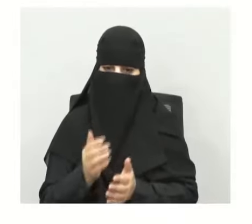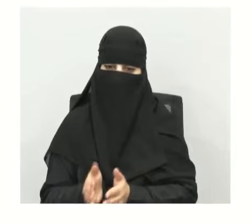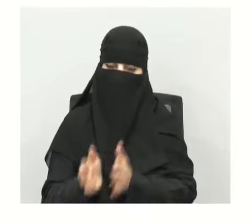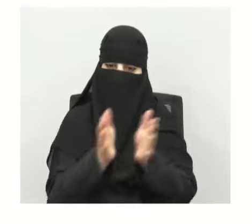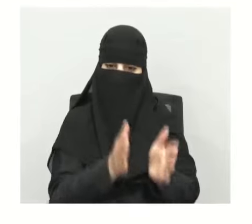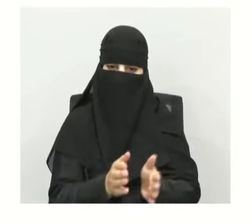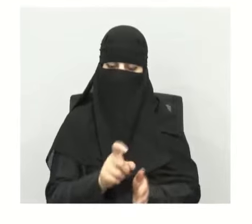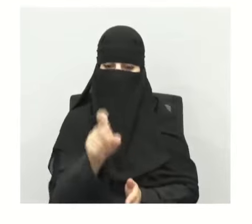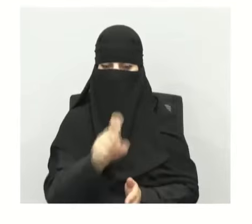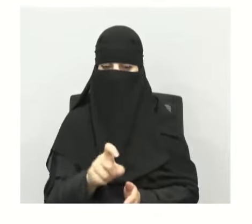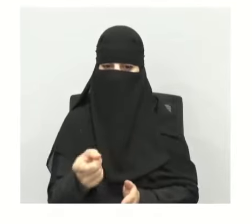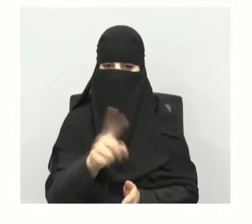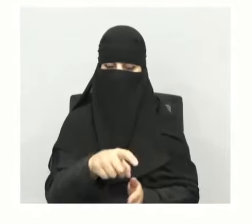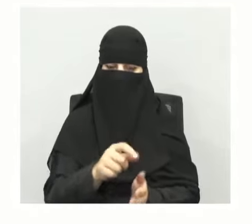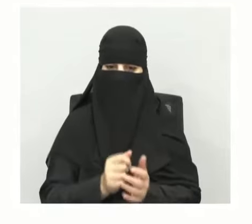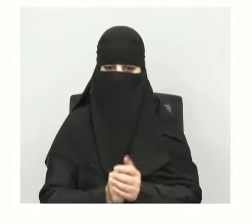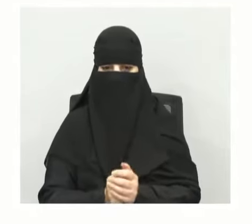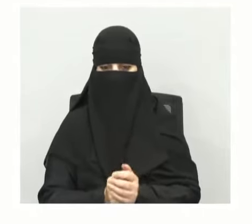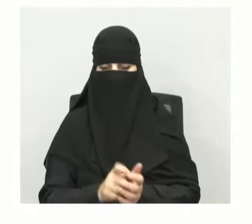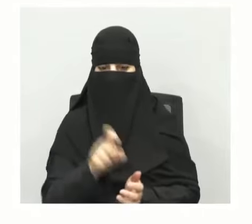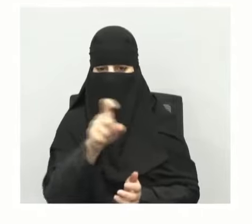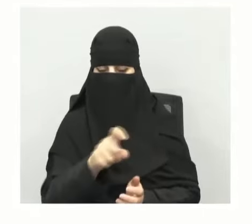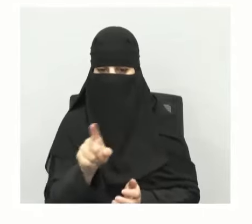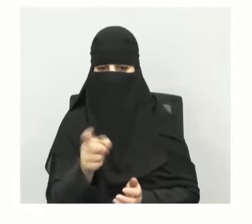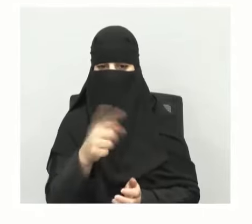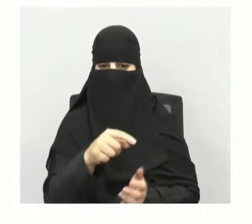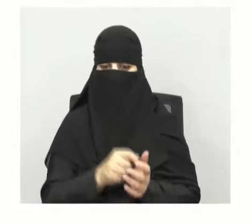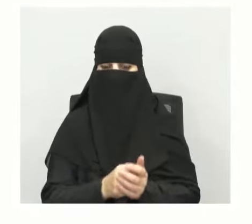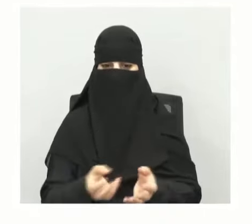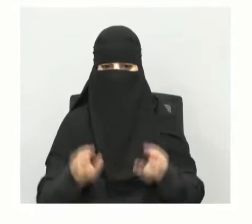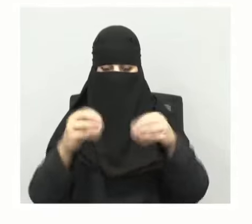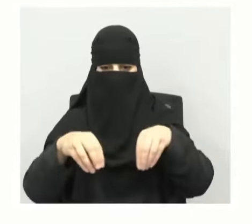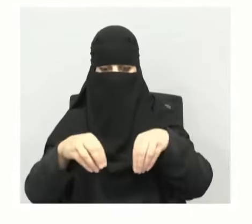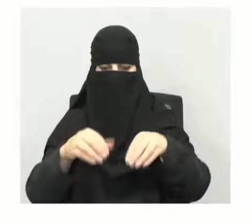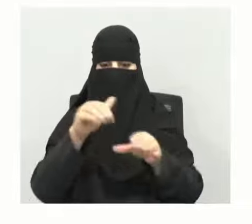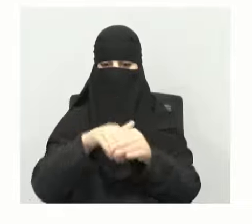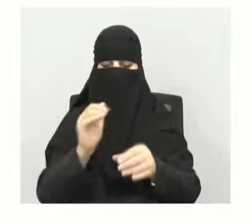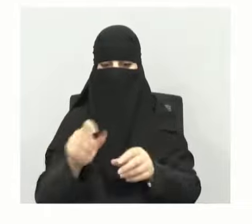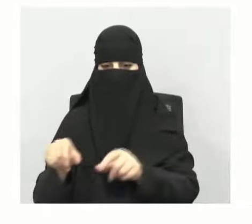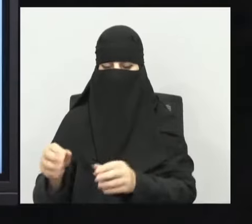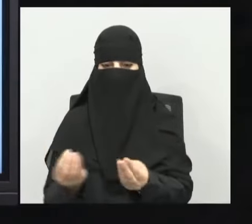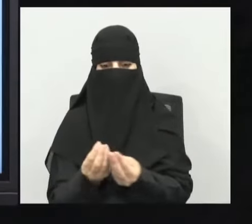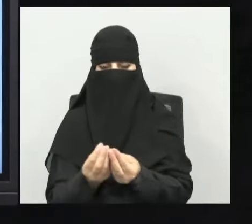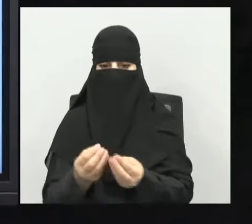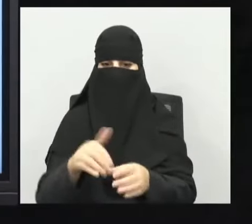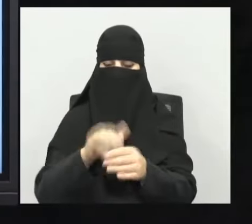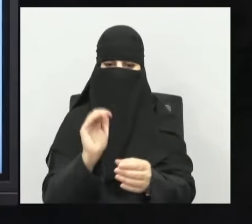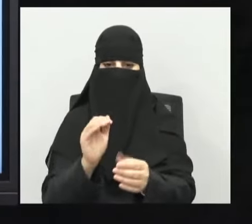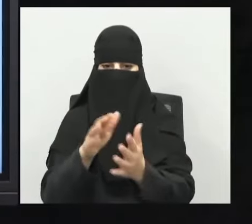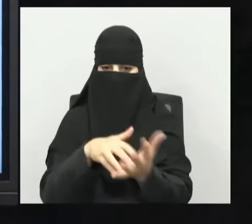وننتقل الى سؤال التالي السؤال التالي اعطانا المدخلات والمخرجات في كلا الجدولين